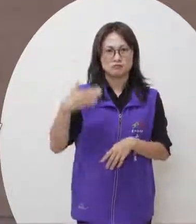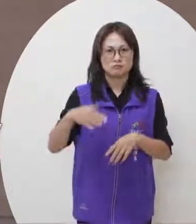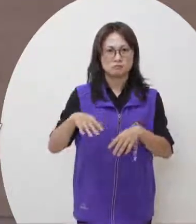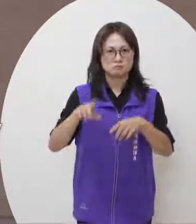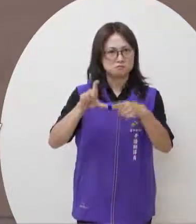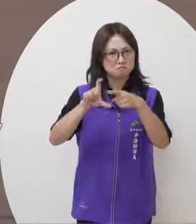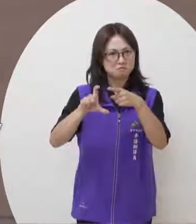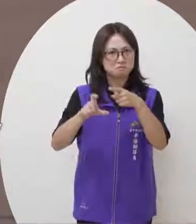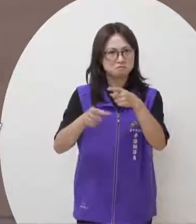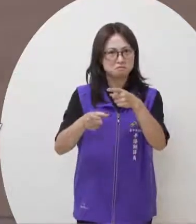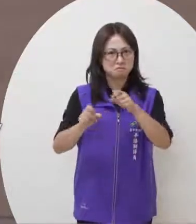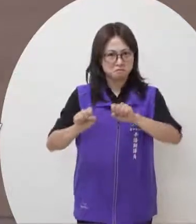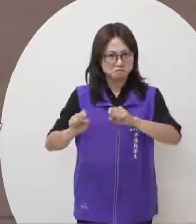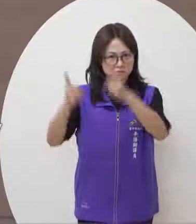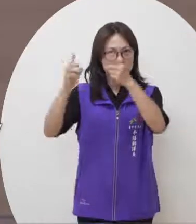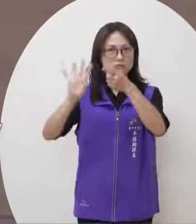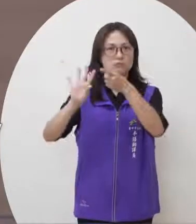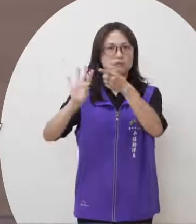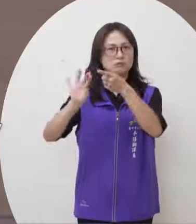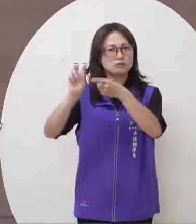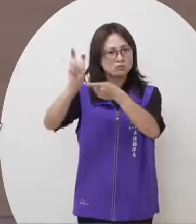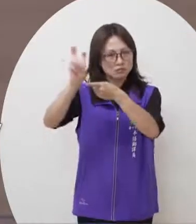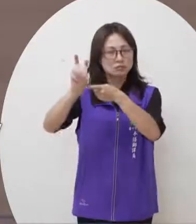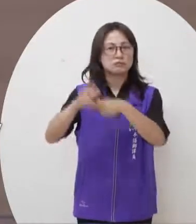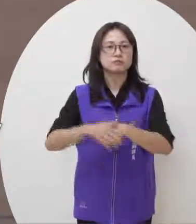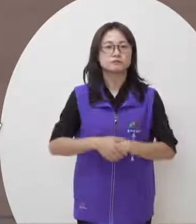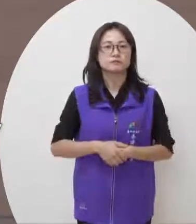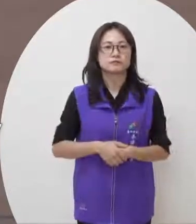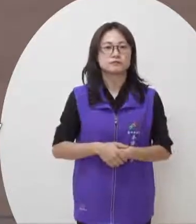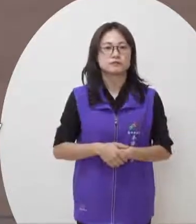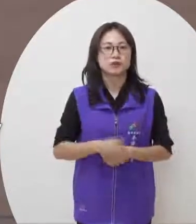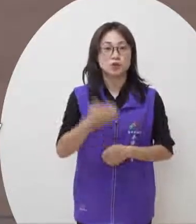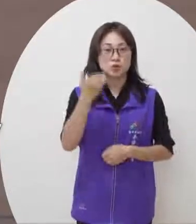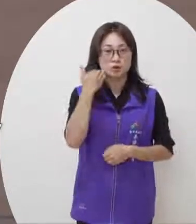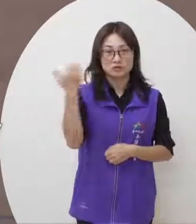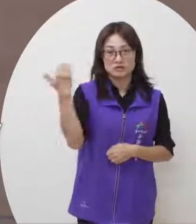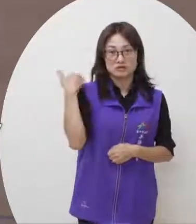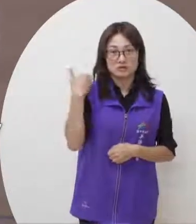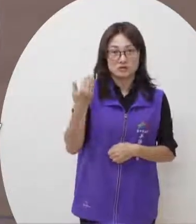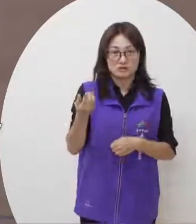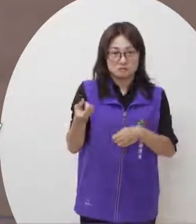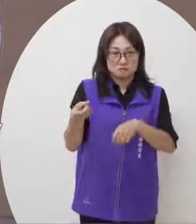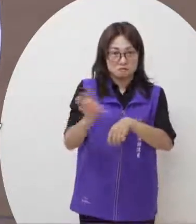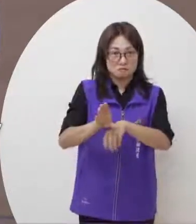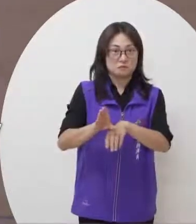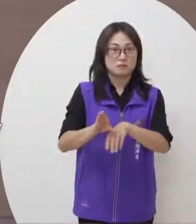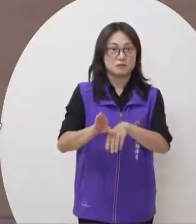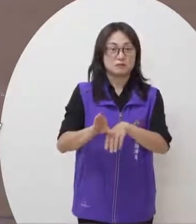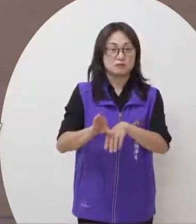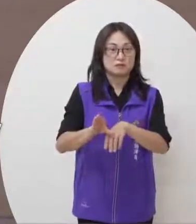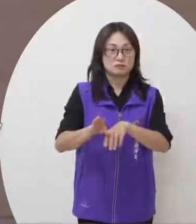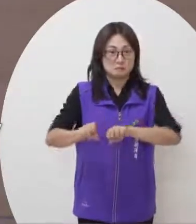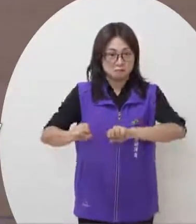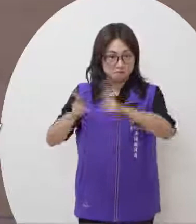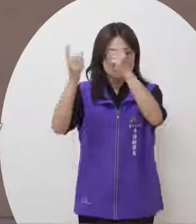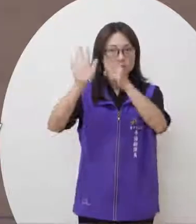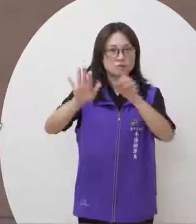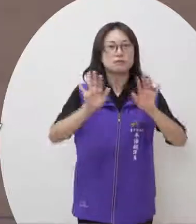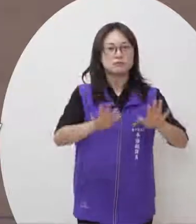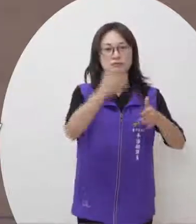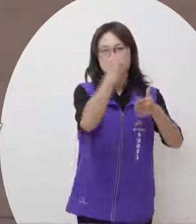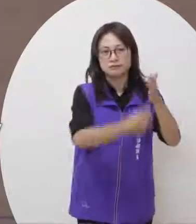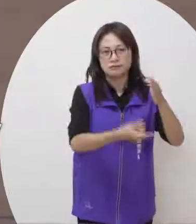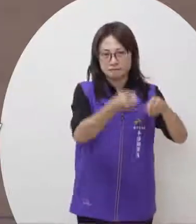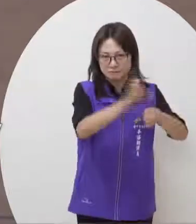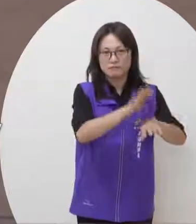我们也调20%。那你当初如果是你被调一倍以上的人，现在再降回那一倍哈。所以10月中